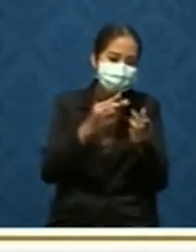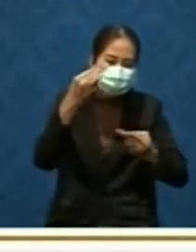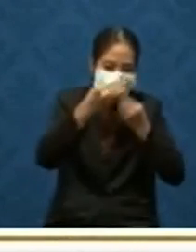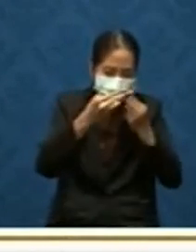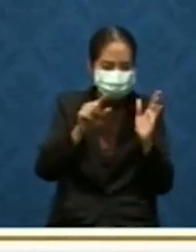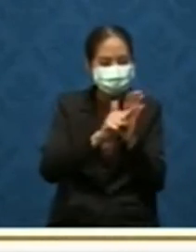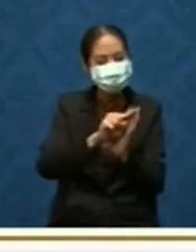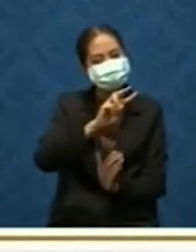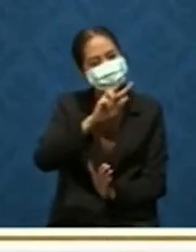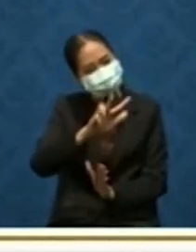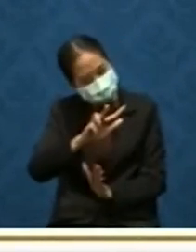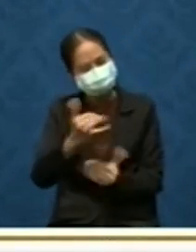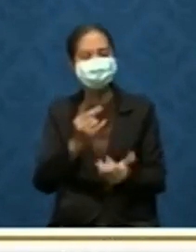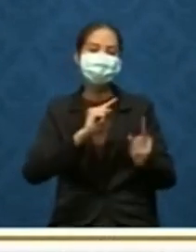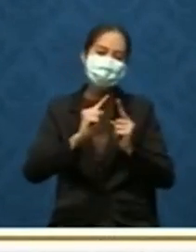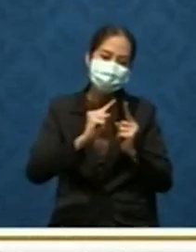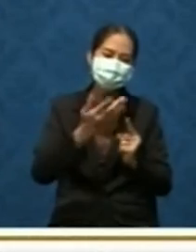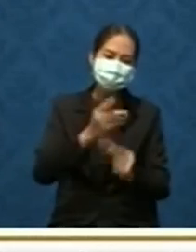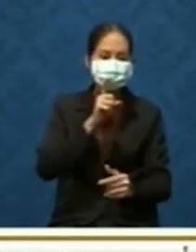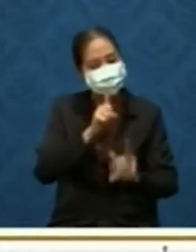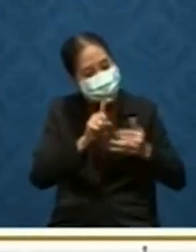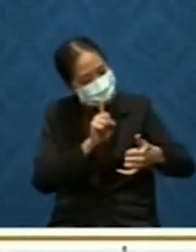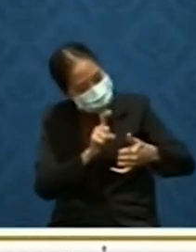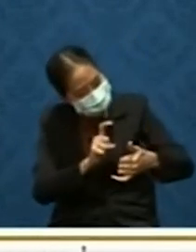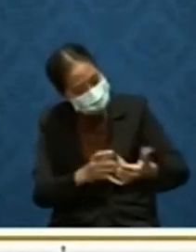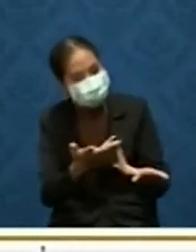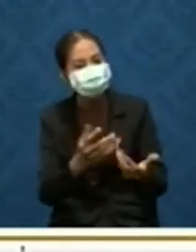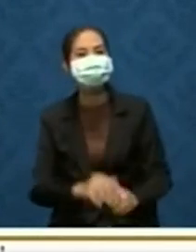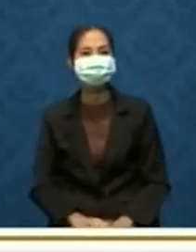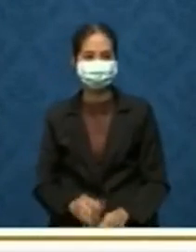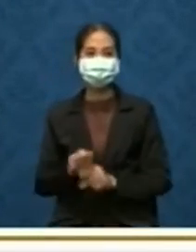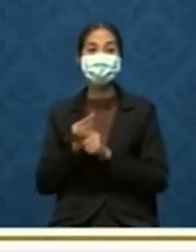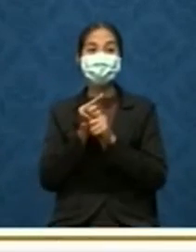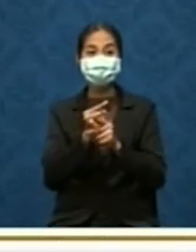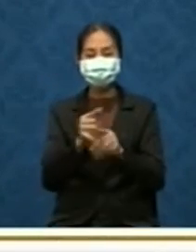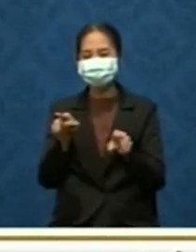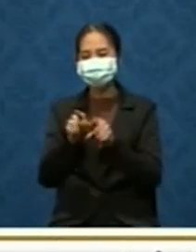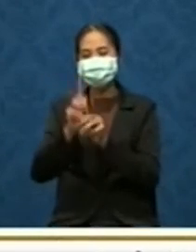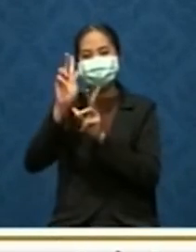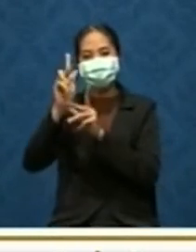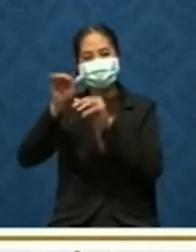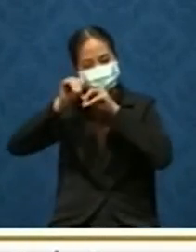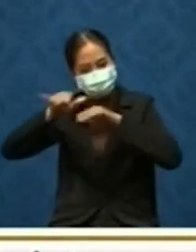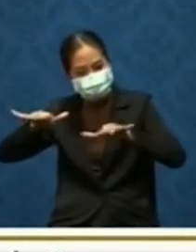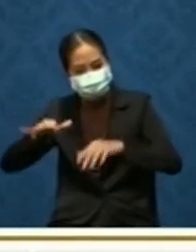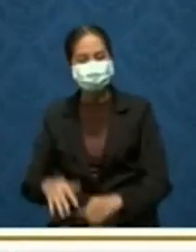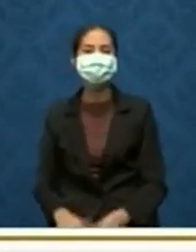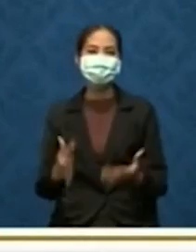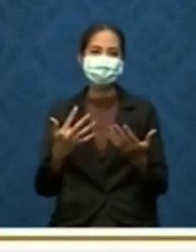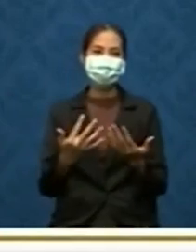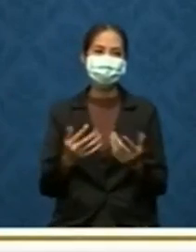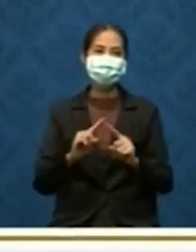มีโอกาสได้พูดเขาพูดคุยกับเขาตามอาการของเขาไม่ใช่แค่ตามอาการตามหน้าสื่อว่าตอนนี้ค่าน้ำตาลของทั้งคู่เท่าไหร่แล้ว